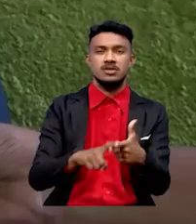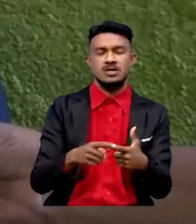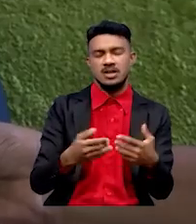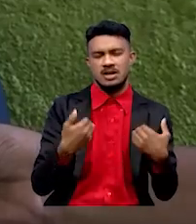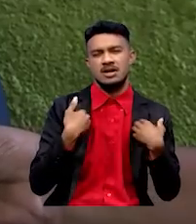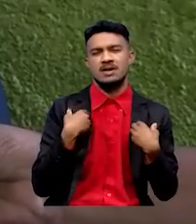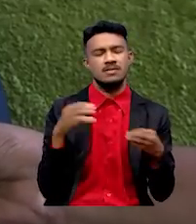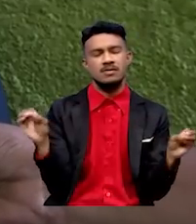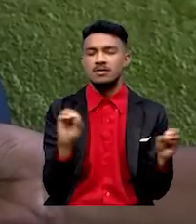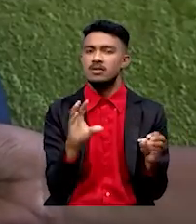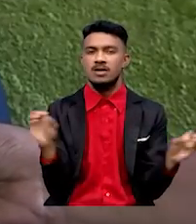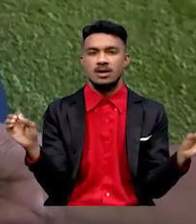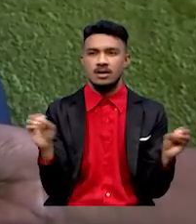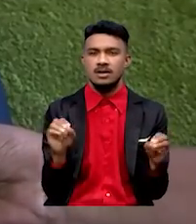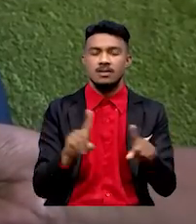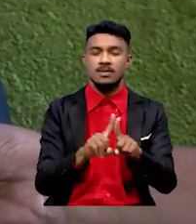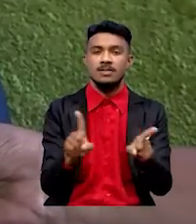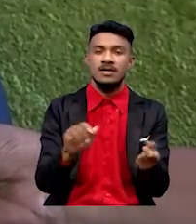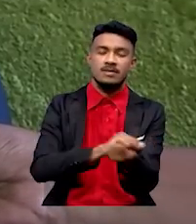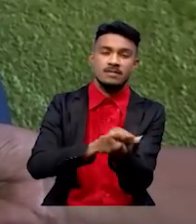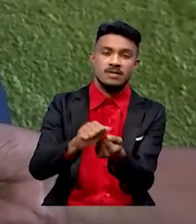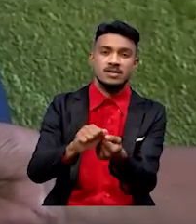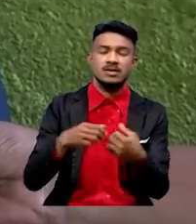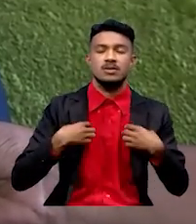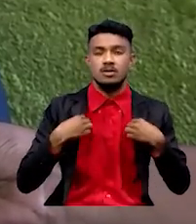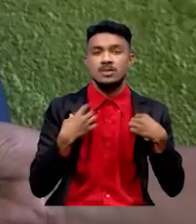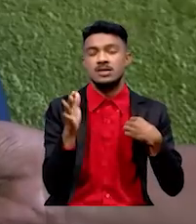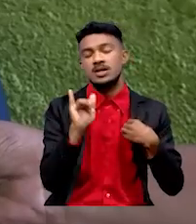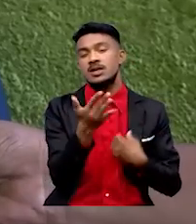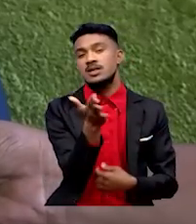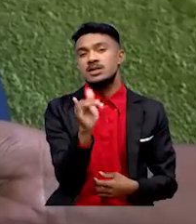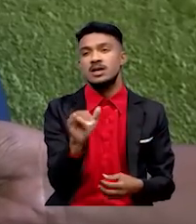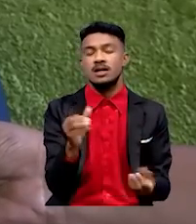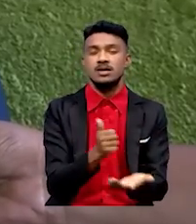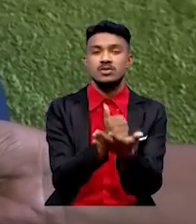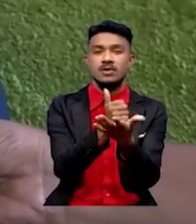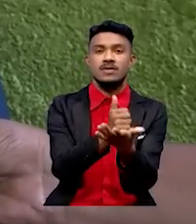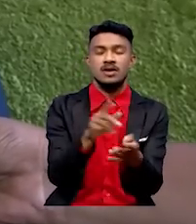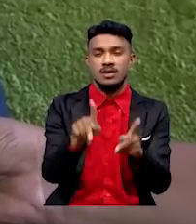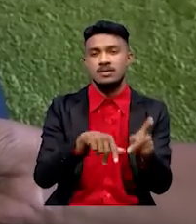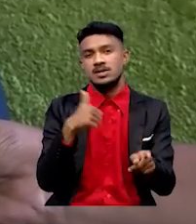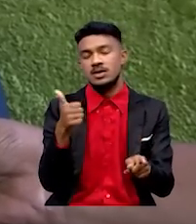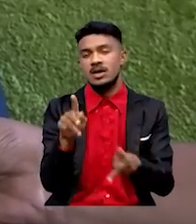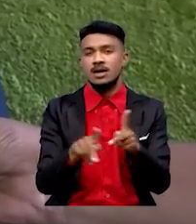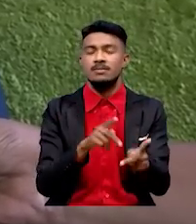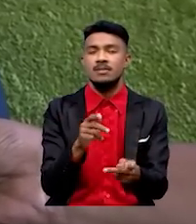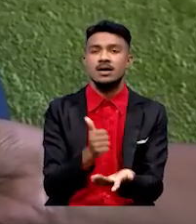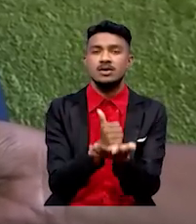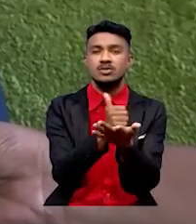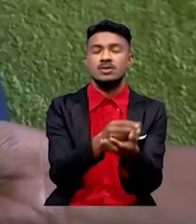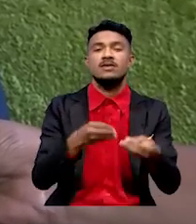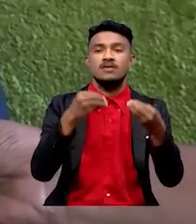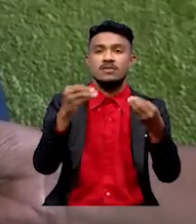iya. Dan sebab pasir ropa sirne para sira mas la juda fale mai mesan saya juda $1 $2 basira